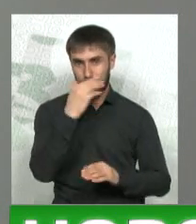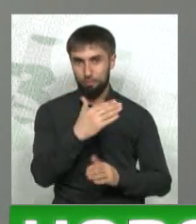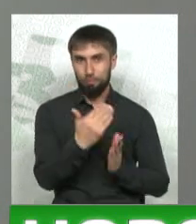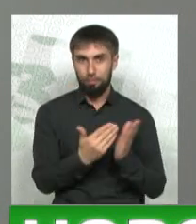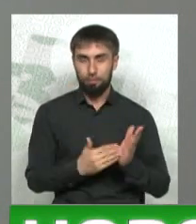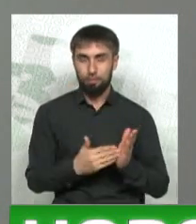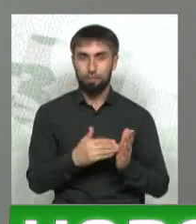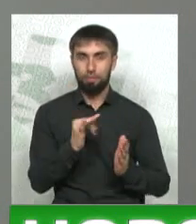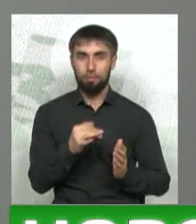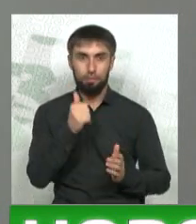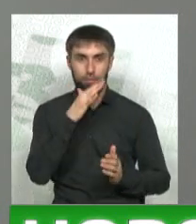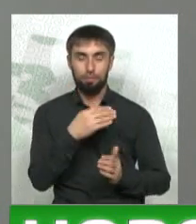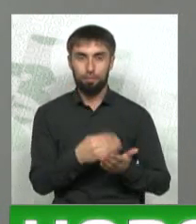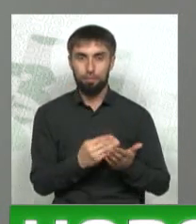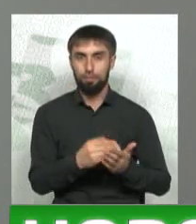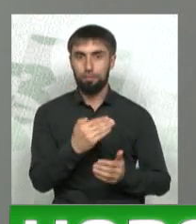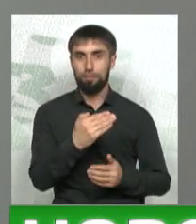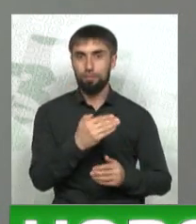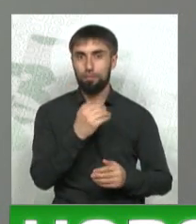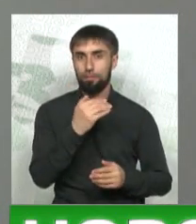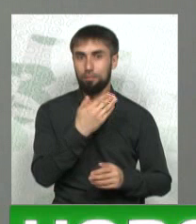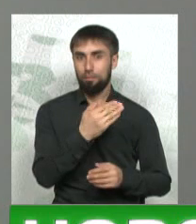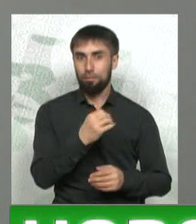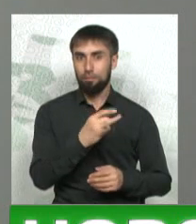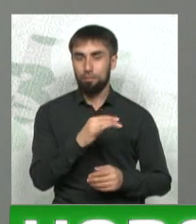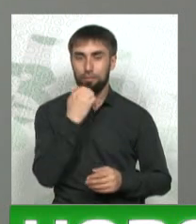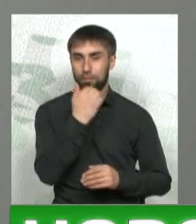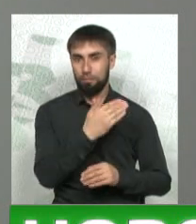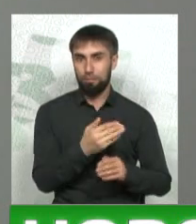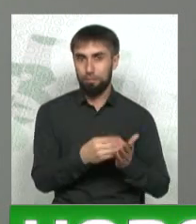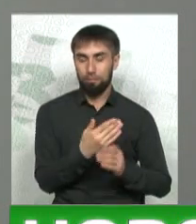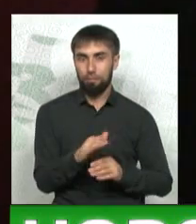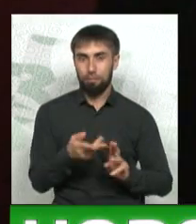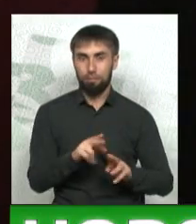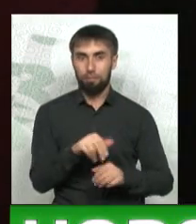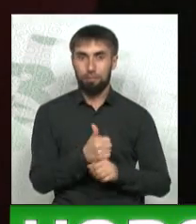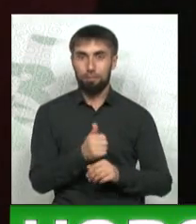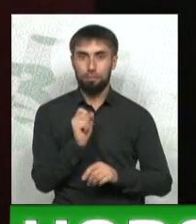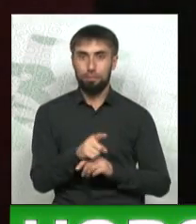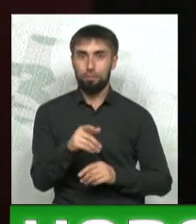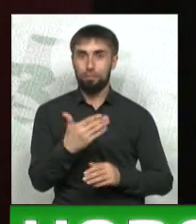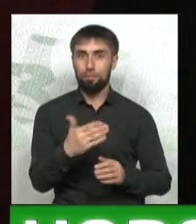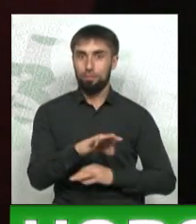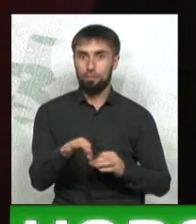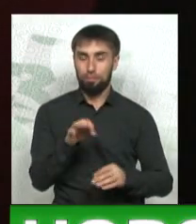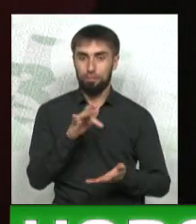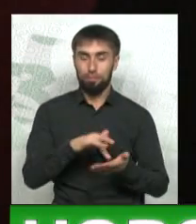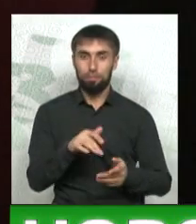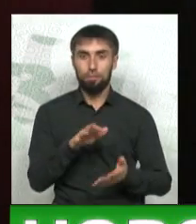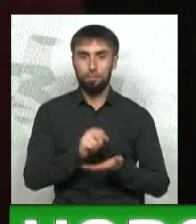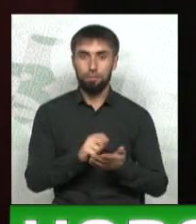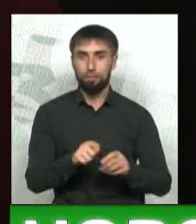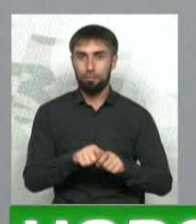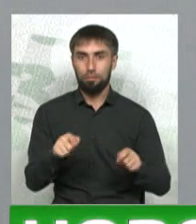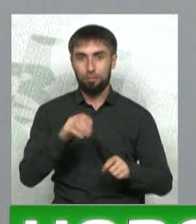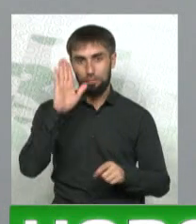программам, которые финансируются федерального бюджета. Вот это наша основная задача. Сейчас проектный центр также занят созданием